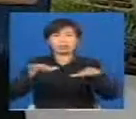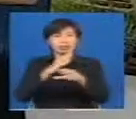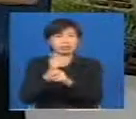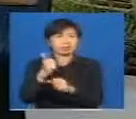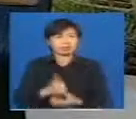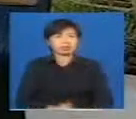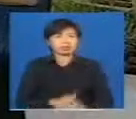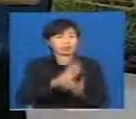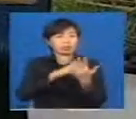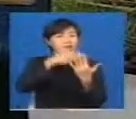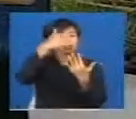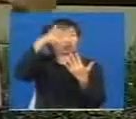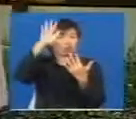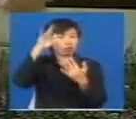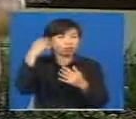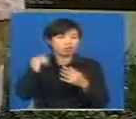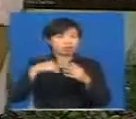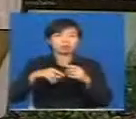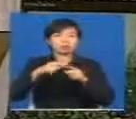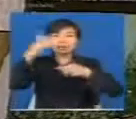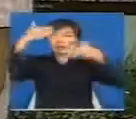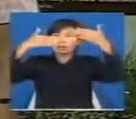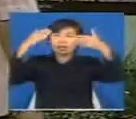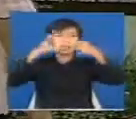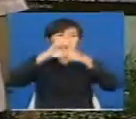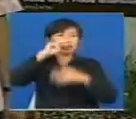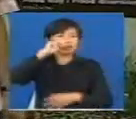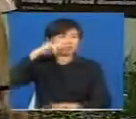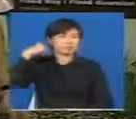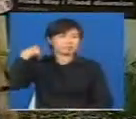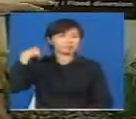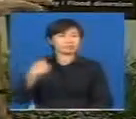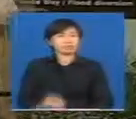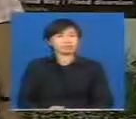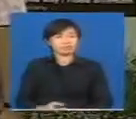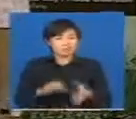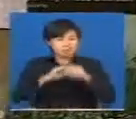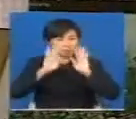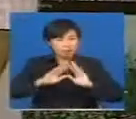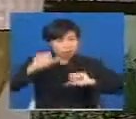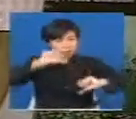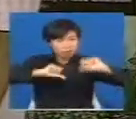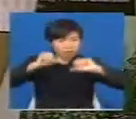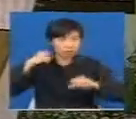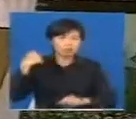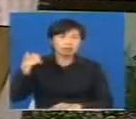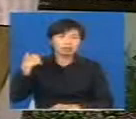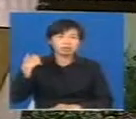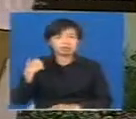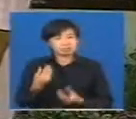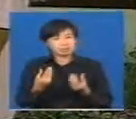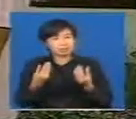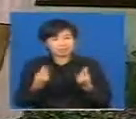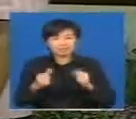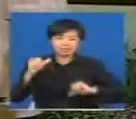ศนะฮะเขาก็จัดการแสดงมาเรื่องน้ำนะฮะการแสดงนี่ไม่ได้แสดงทั้งวิทยาศาสตร์ด้วยแล้วก็เต้นลงเต้นรำเต้นแ